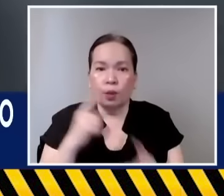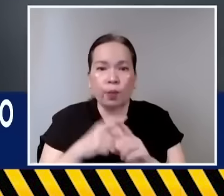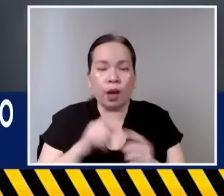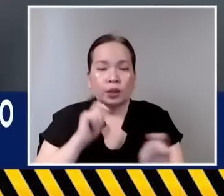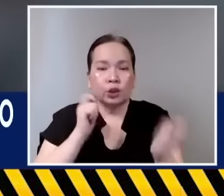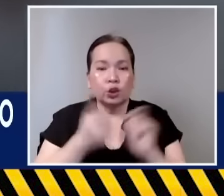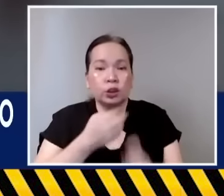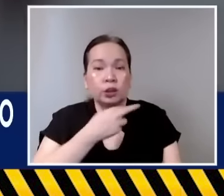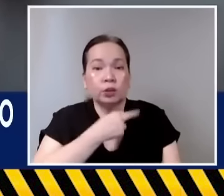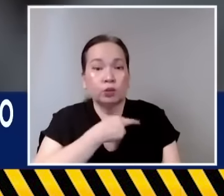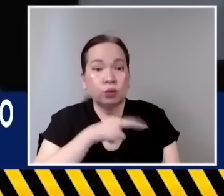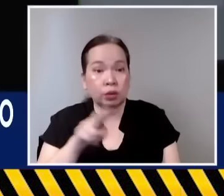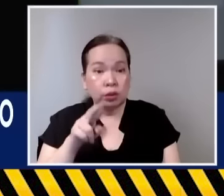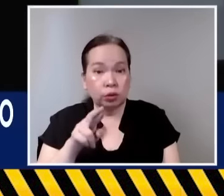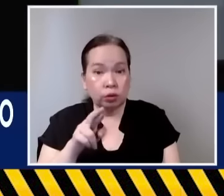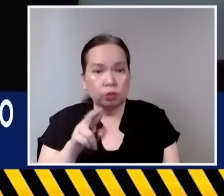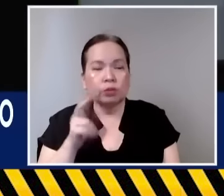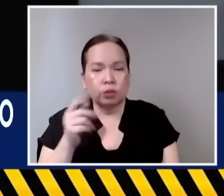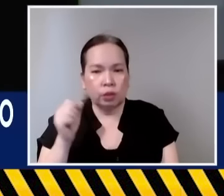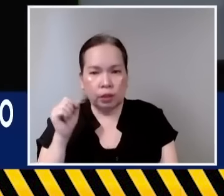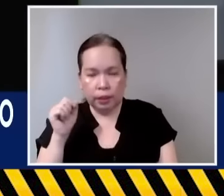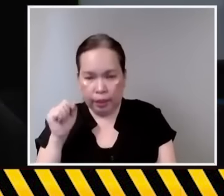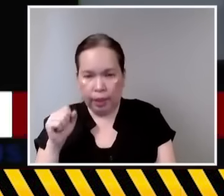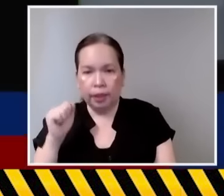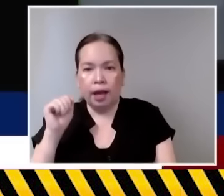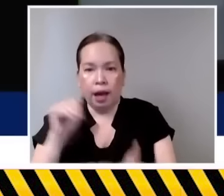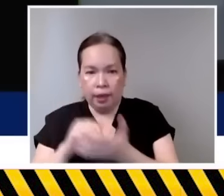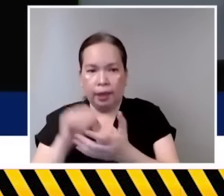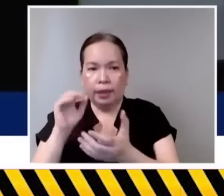para makapag-asawa muli. Na pwede pong